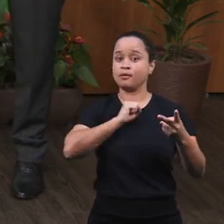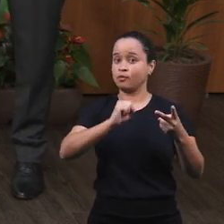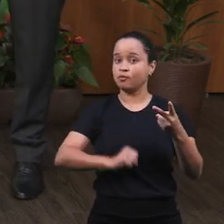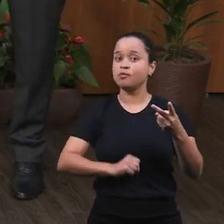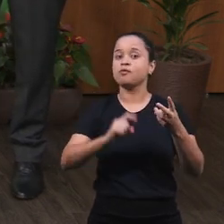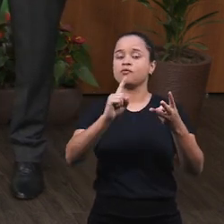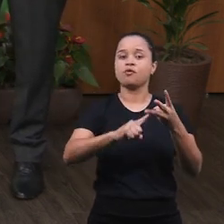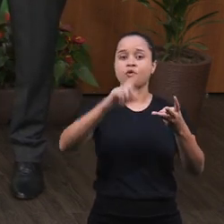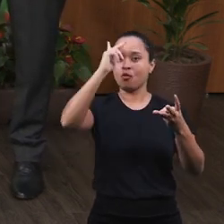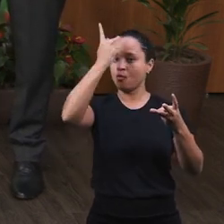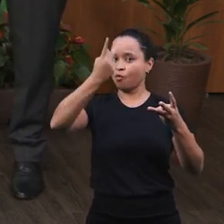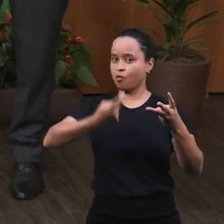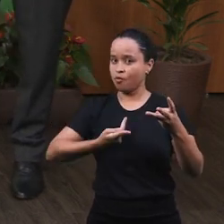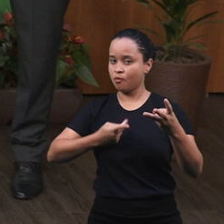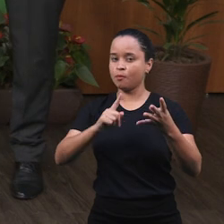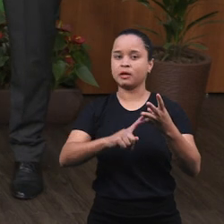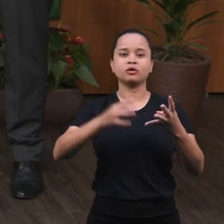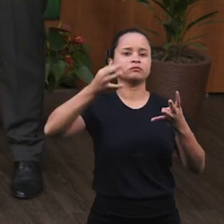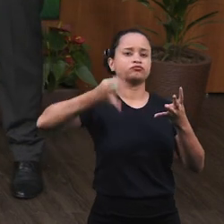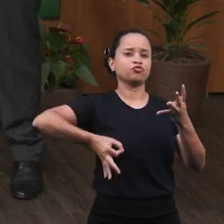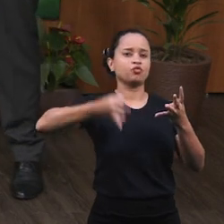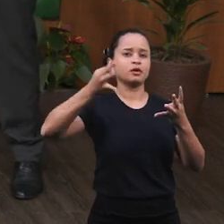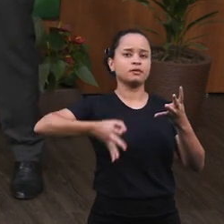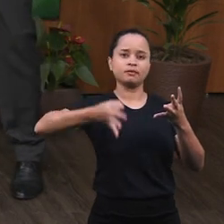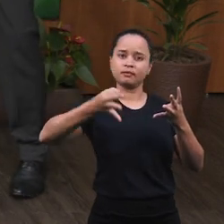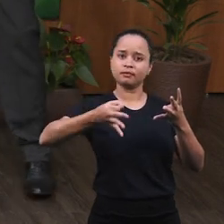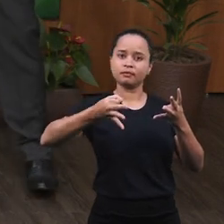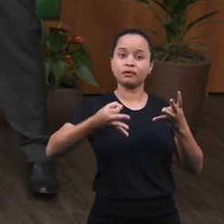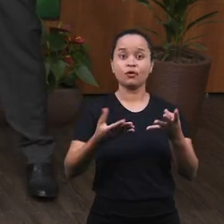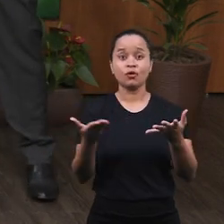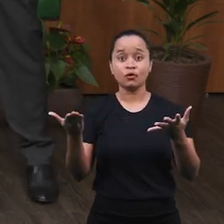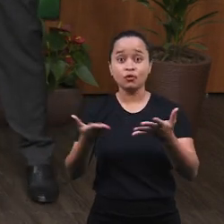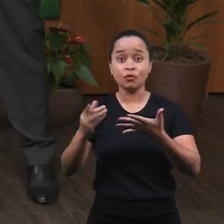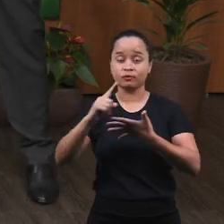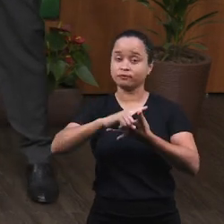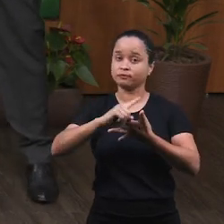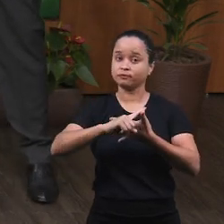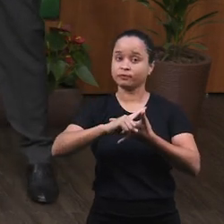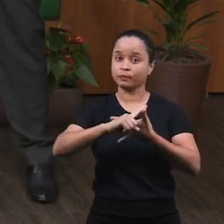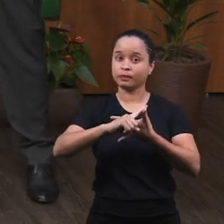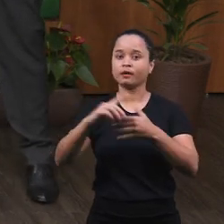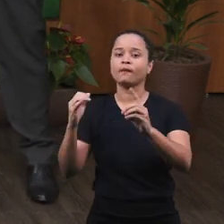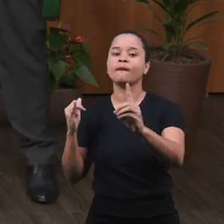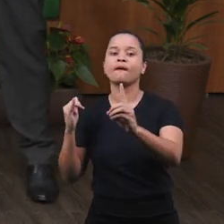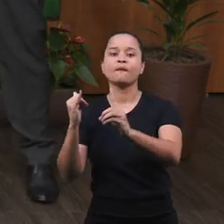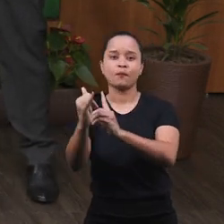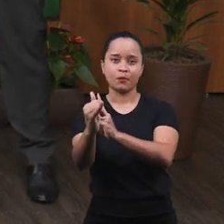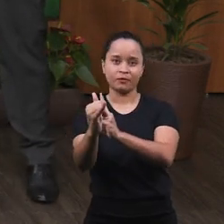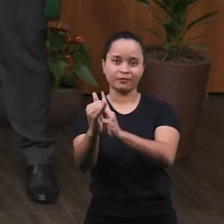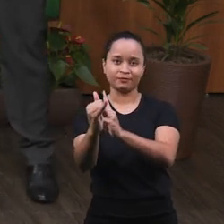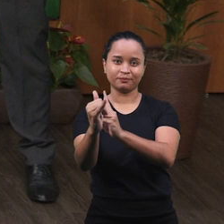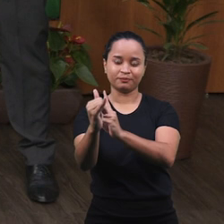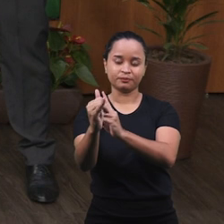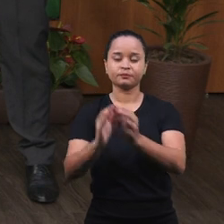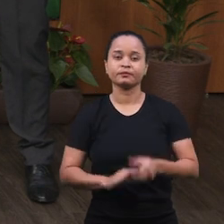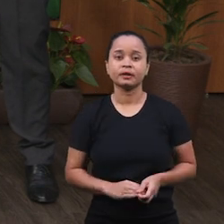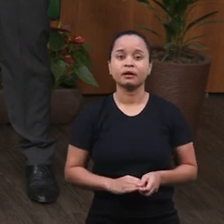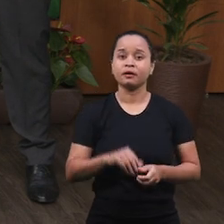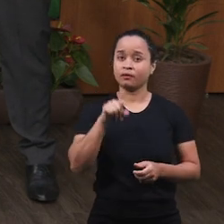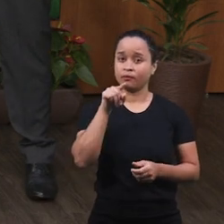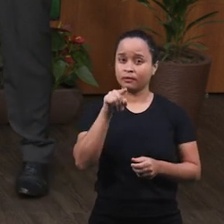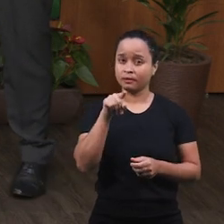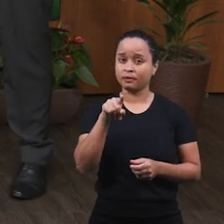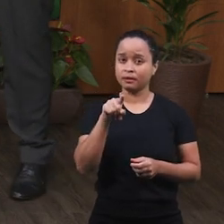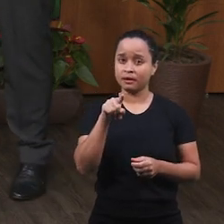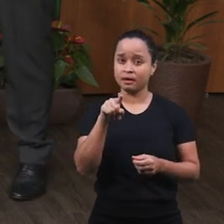sacrificateur, comme homme, comme juge. Et aujourd'hui, nous abordons le